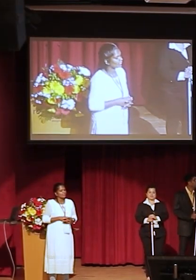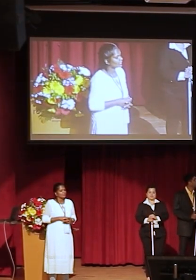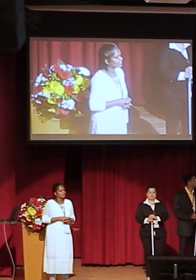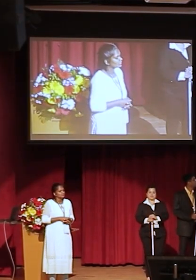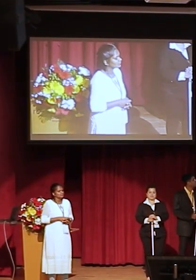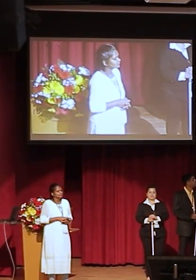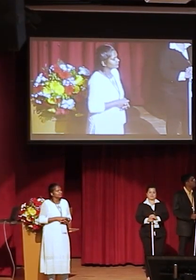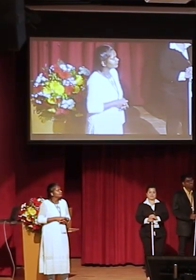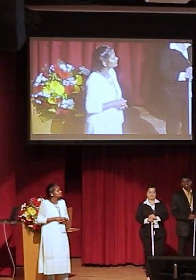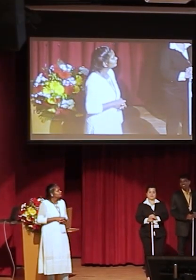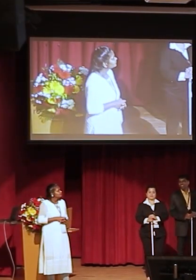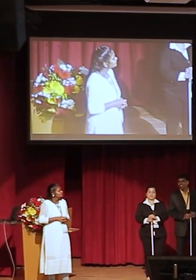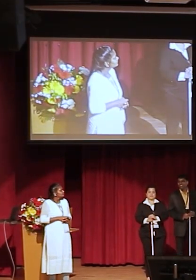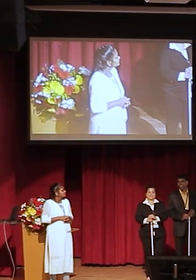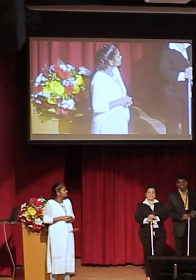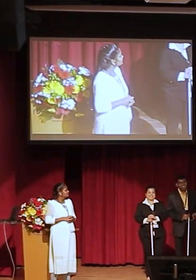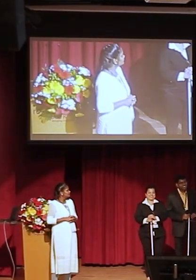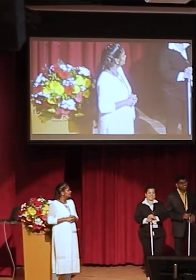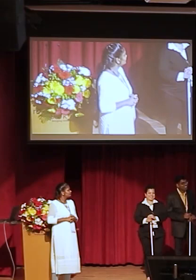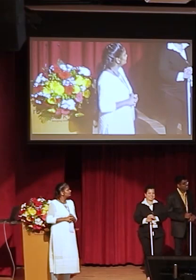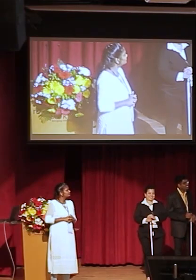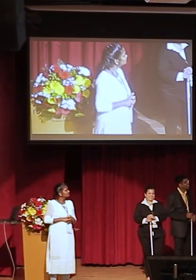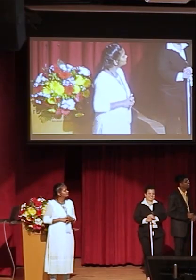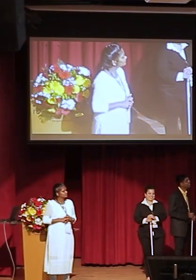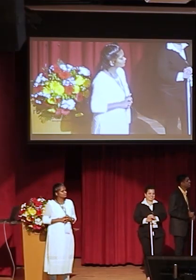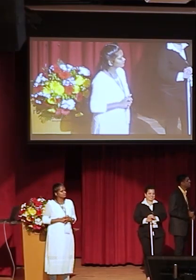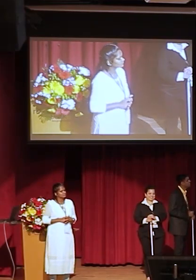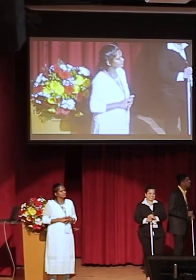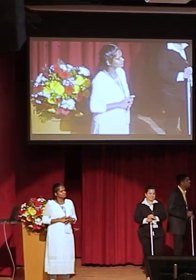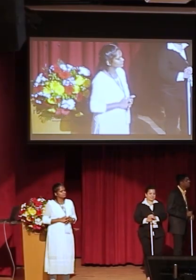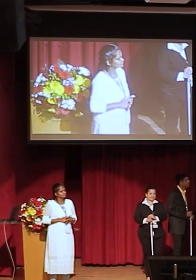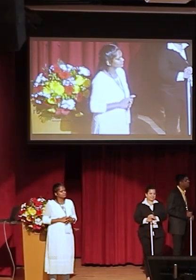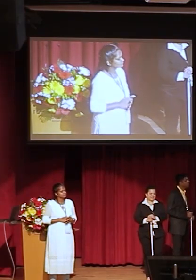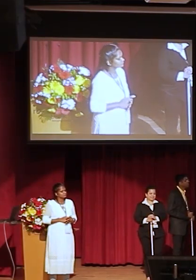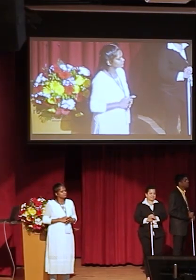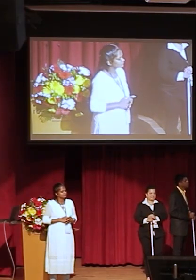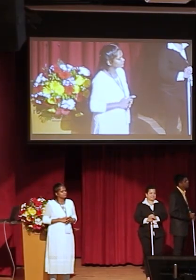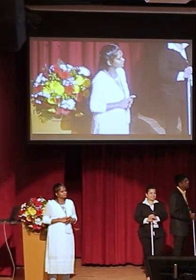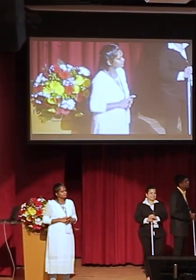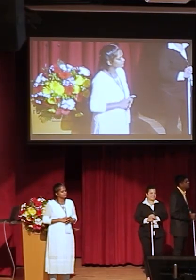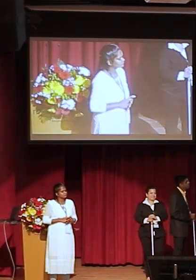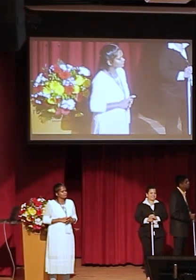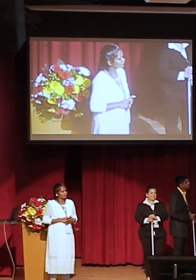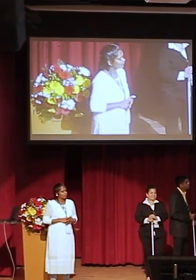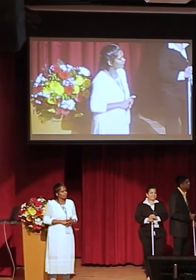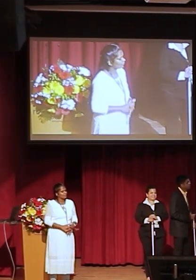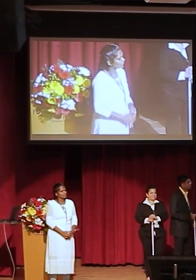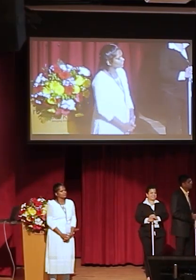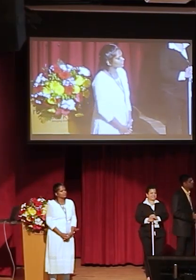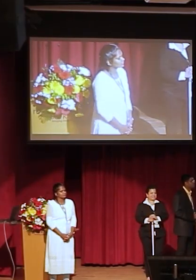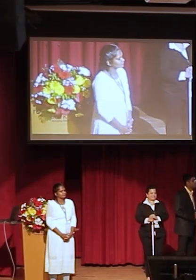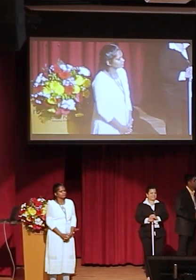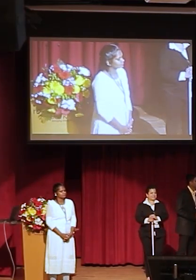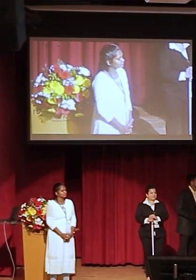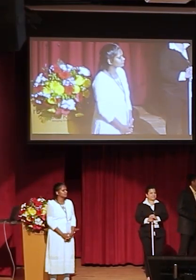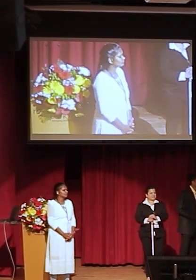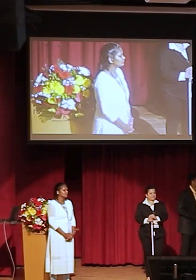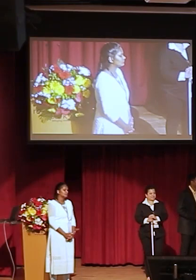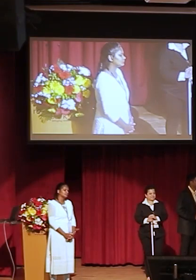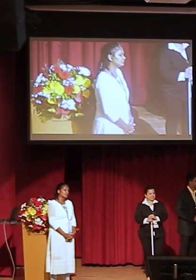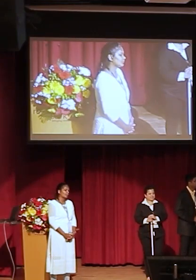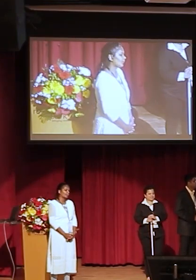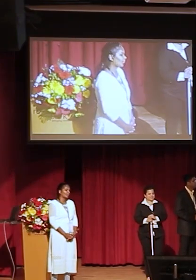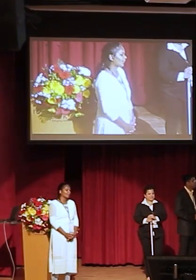दुनिया में चिंता का विषय है। कोविड महामारी के बाद भारत में भी बेरोजगारी की दर काफी भी, लेकिन साथ ही